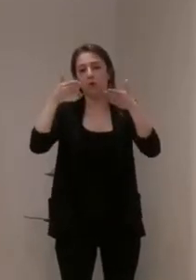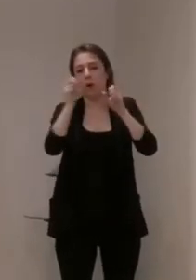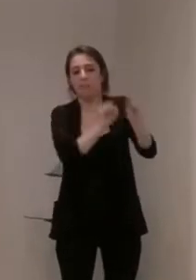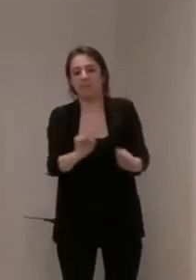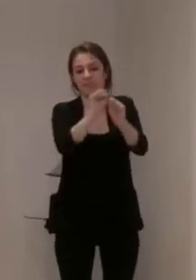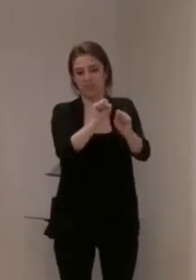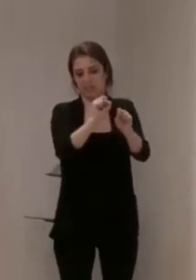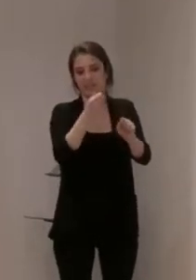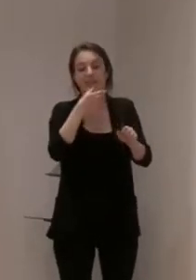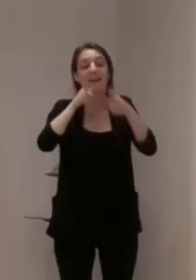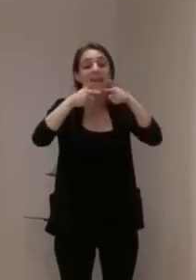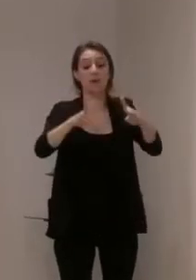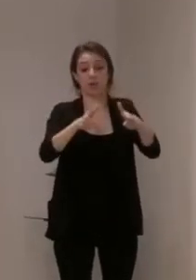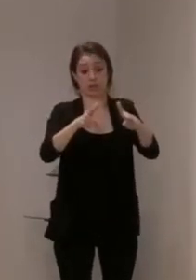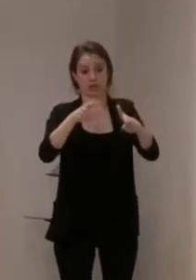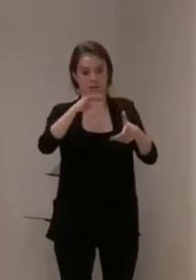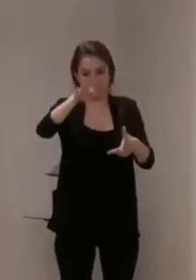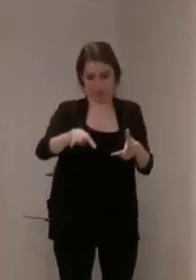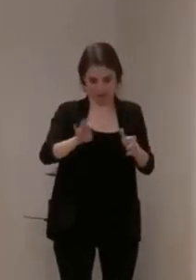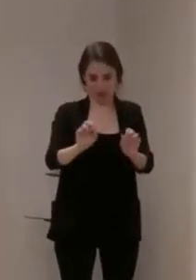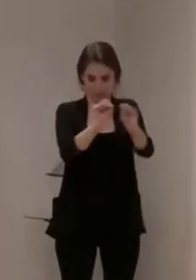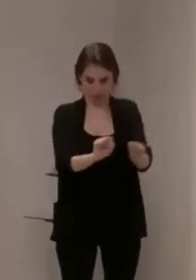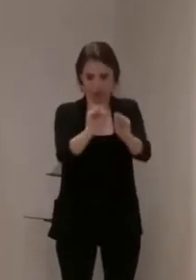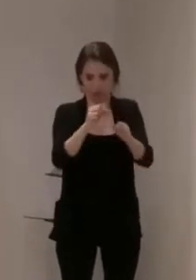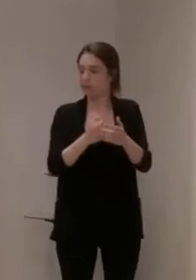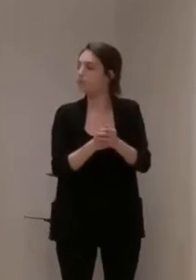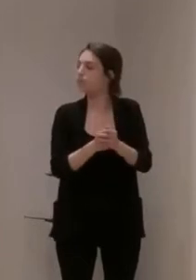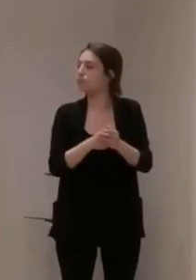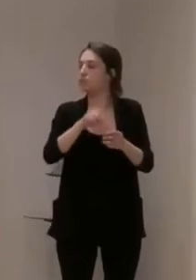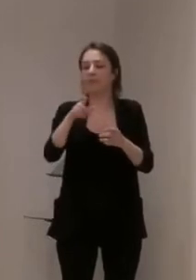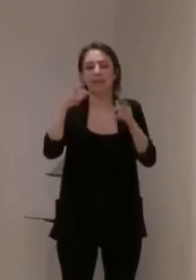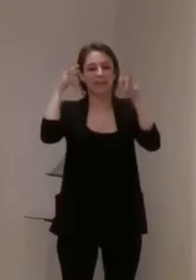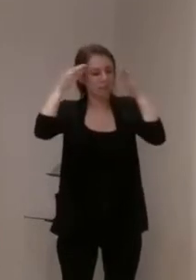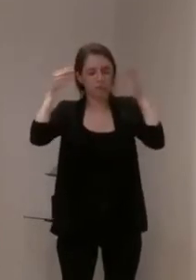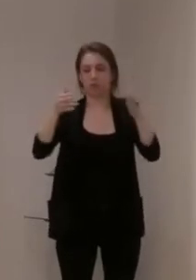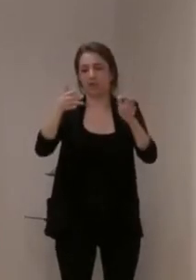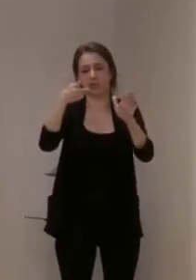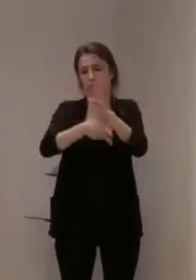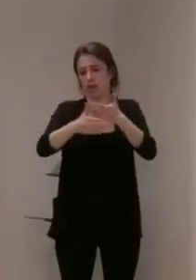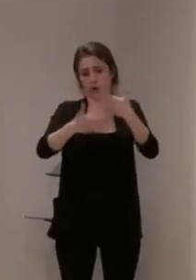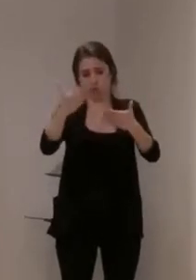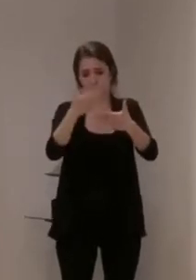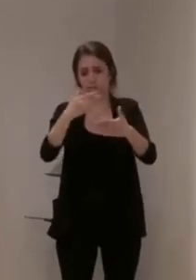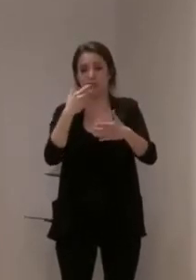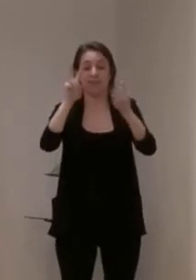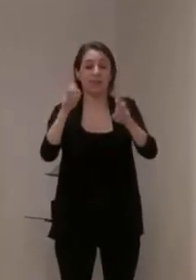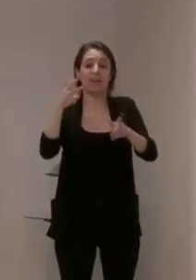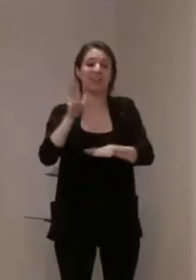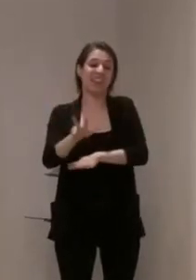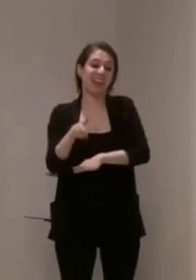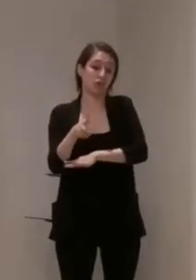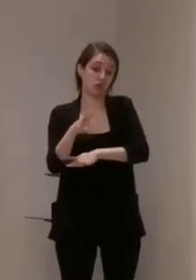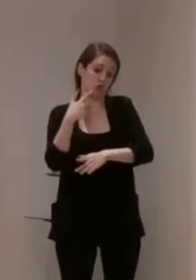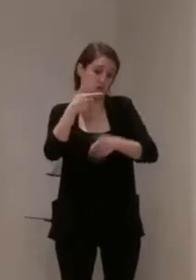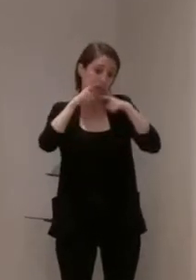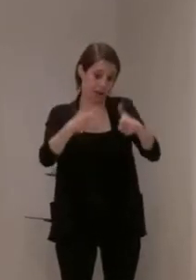dels catalanoparlants. Especialitzat en història contemporània, en temes de propietat intel·lectual, de drets lingüístics,